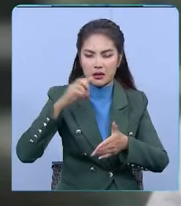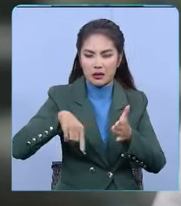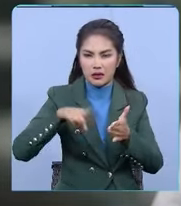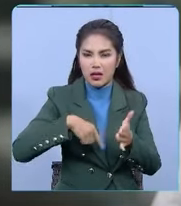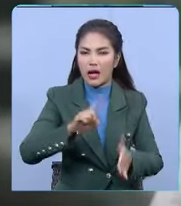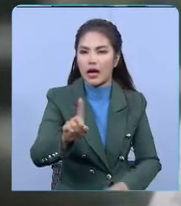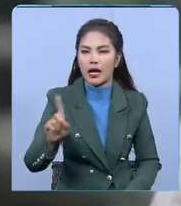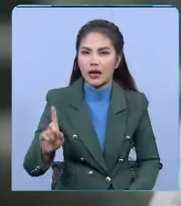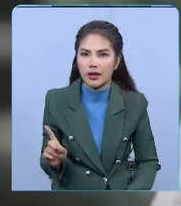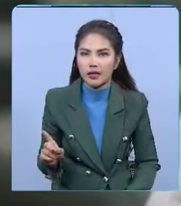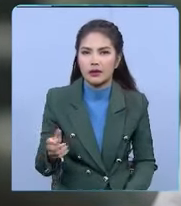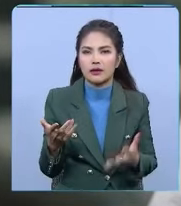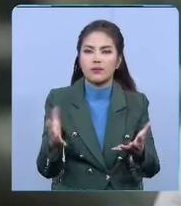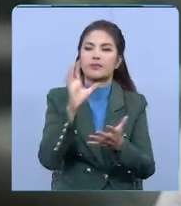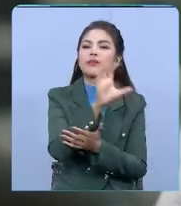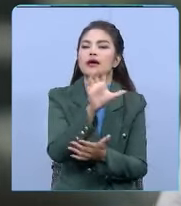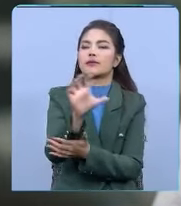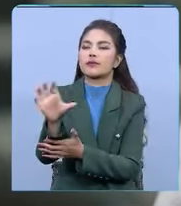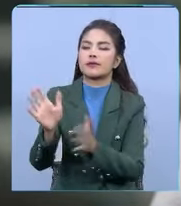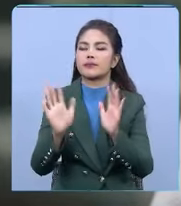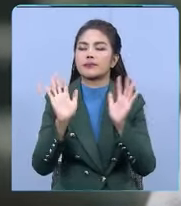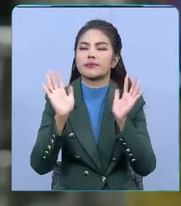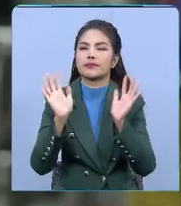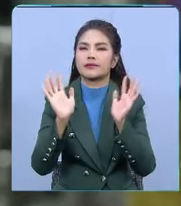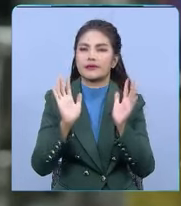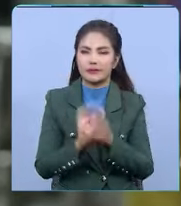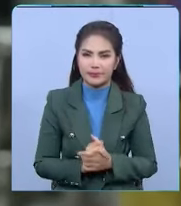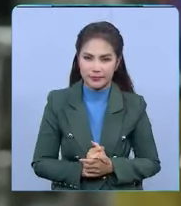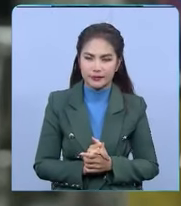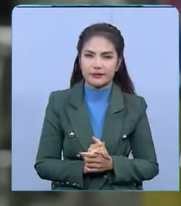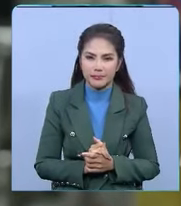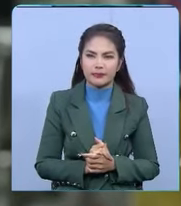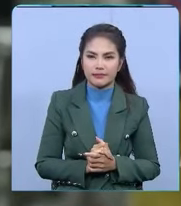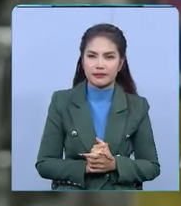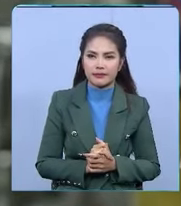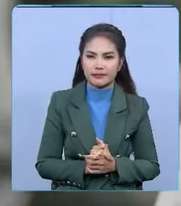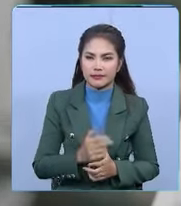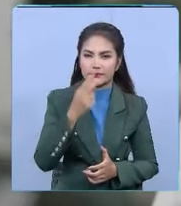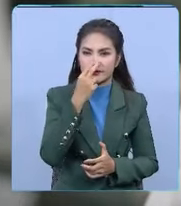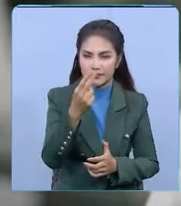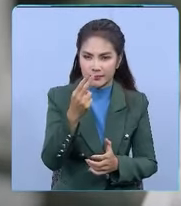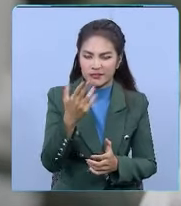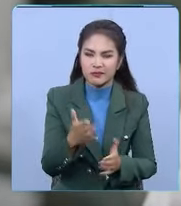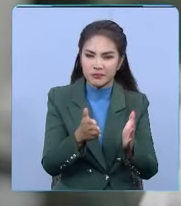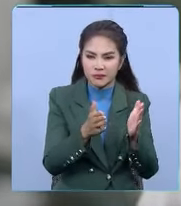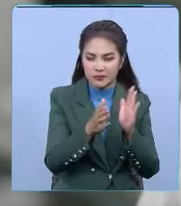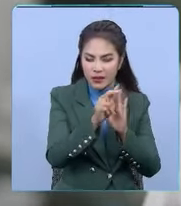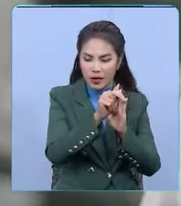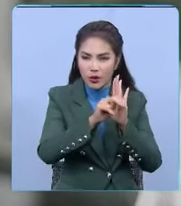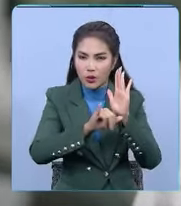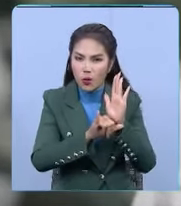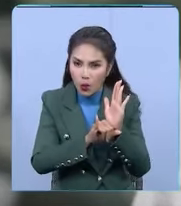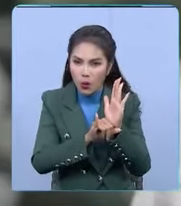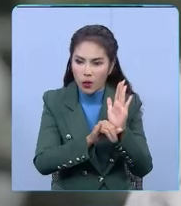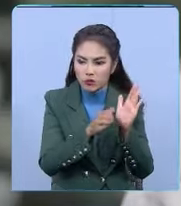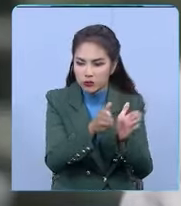ก็ไม่ได้บังคับนะครับว่าใครจะเลือกพรรคพลังประชารัฐเพราะว่าก็ดูนโยบายของแต่ละพรรคว่าแต่ละพ